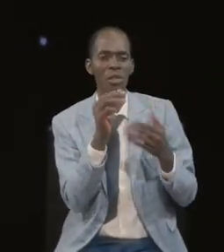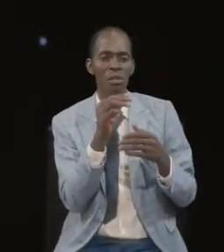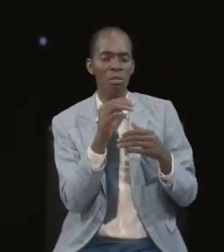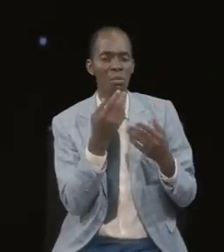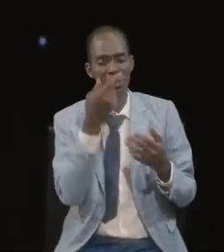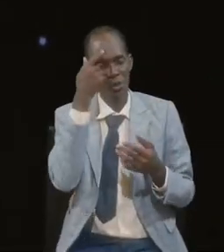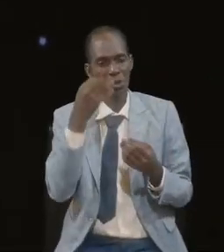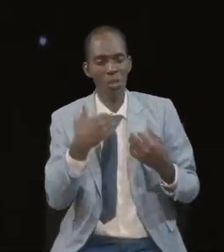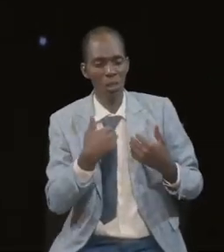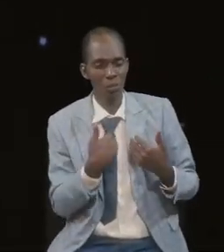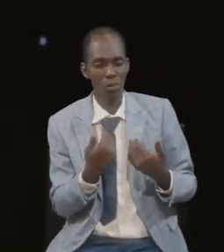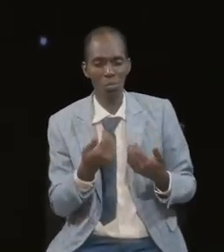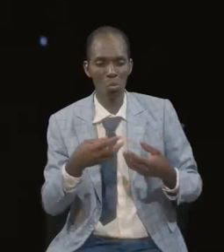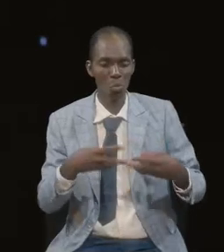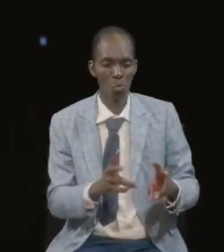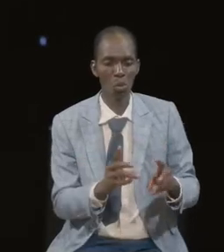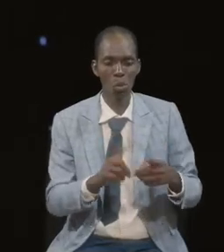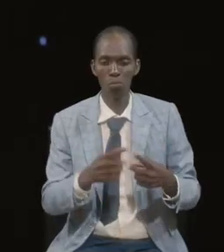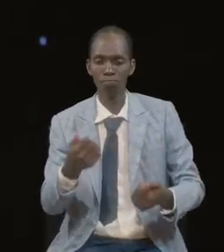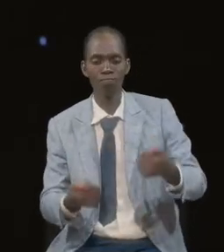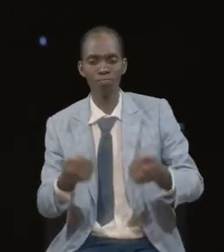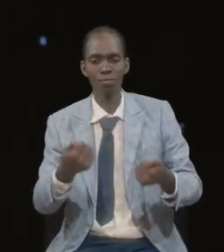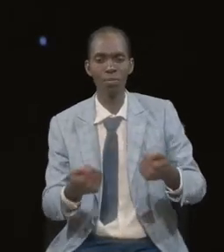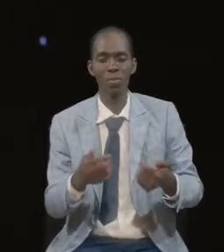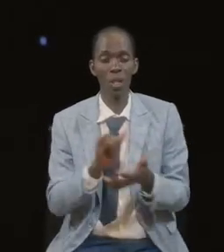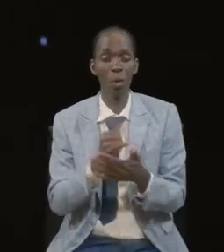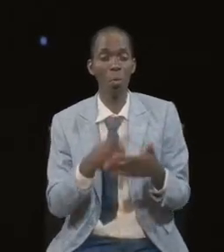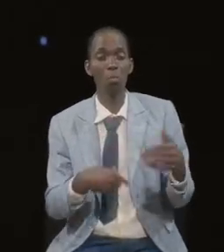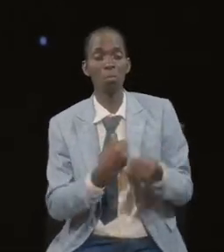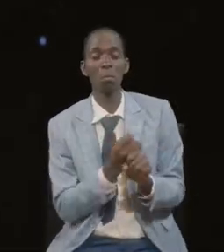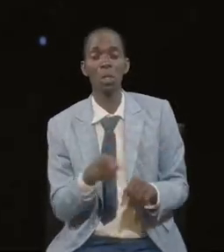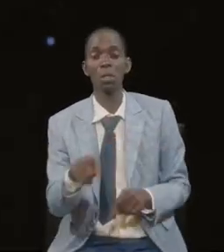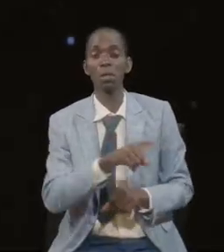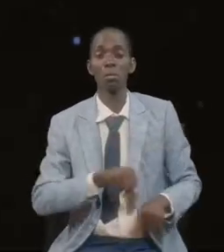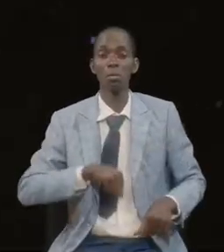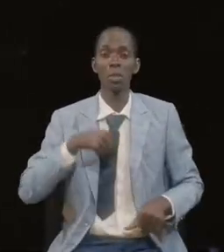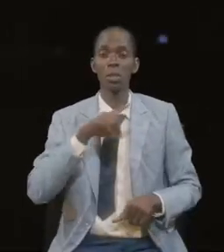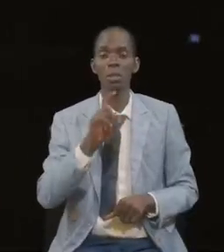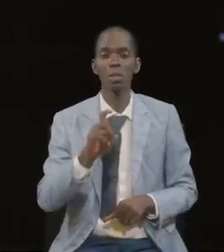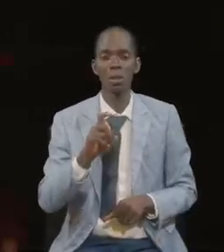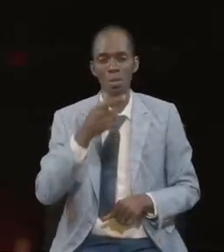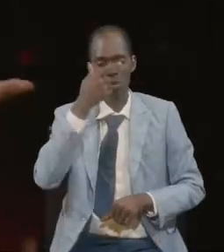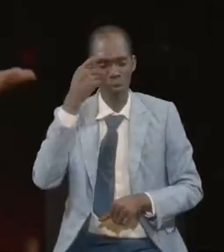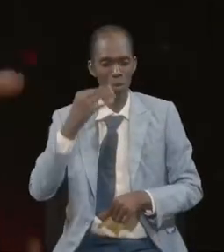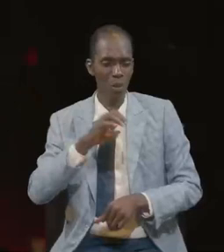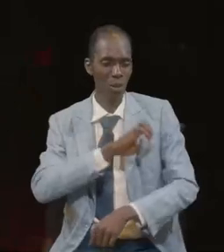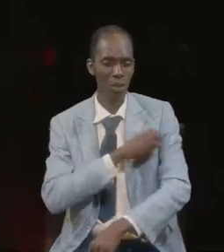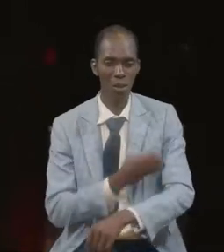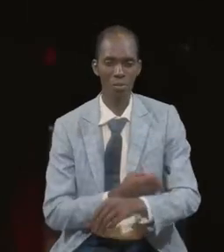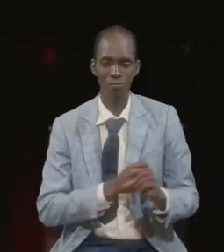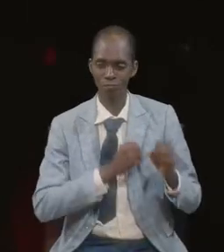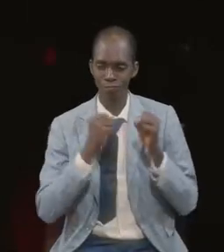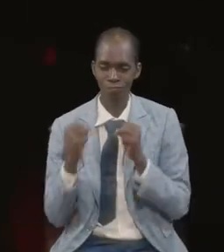C'est le moyen de transportation, le moyen de transport qu'ils ont. Qu'est-ce qui les rend